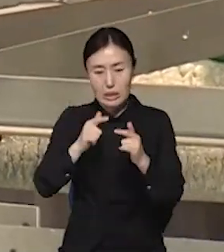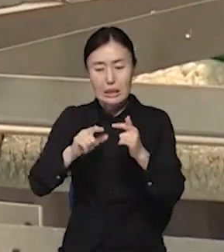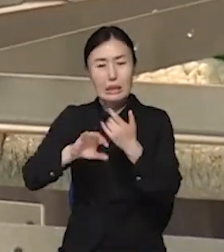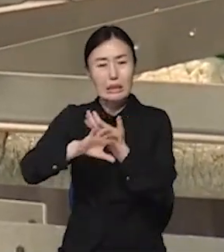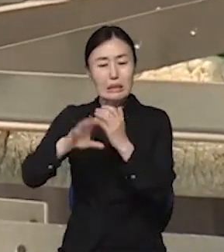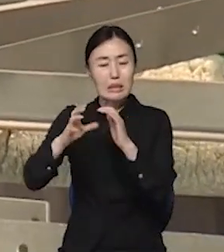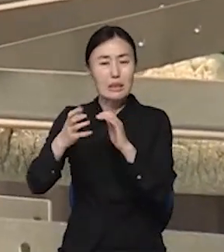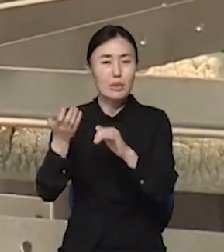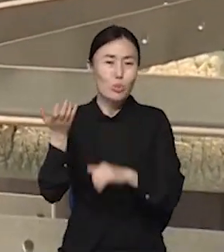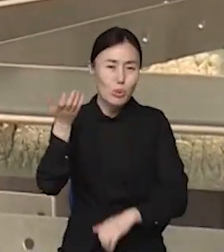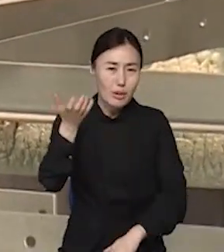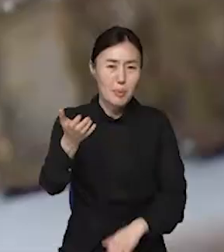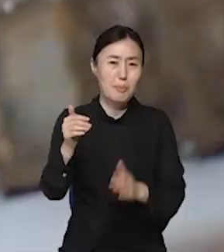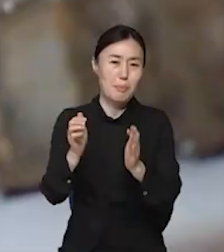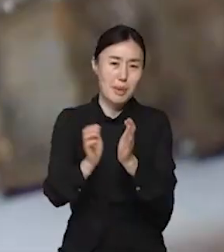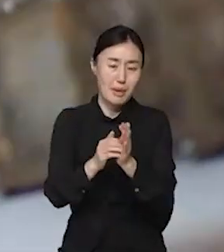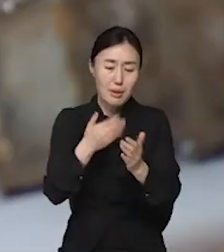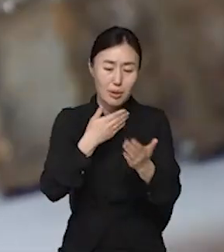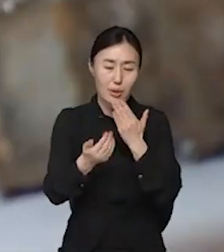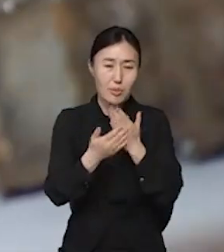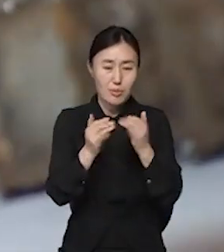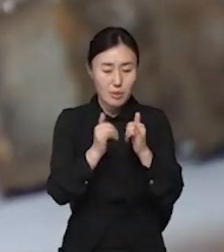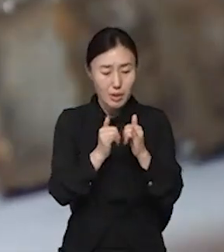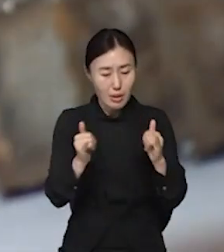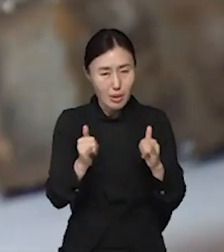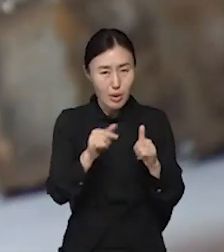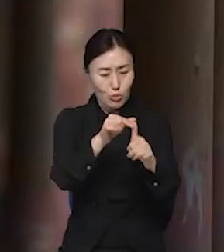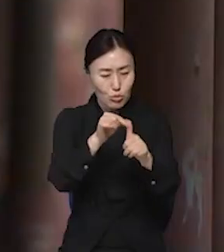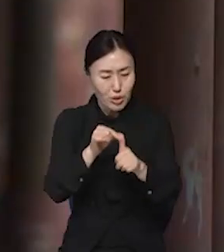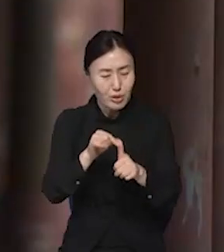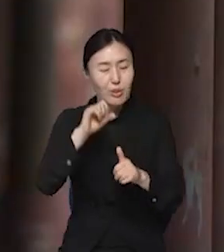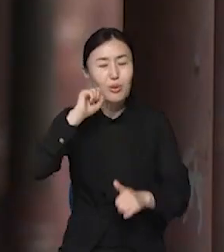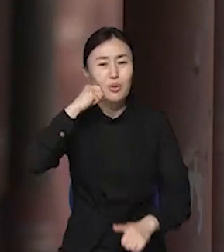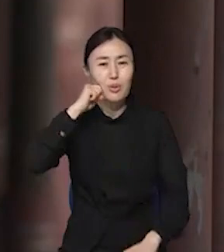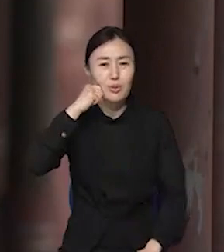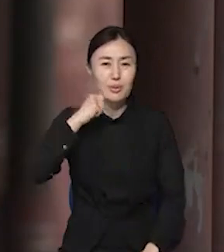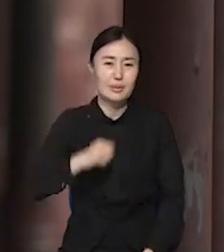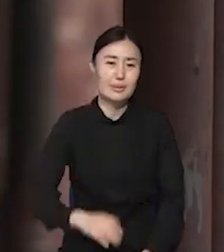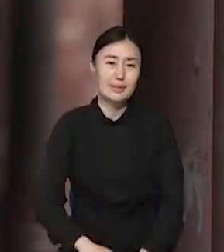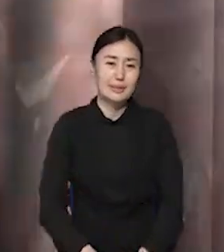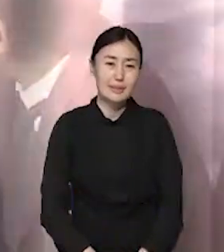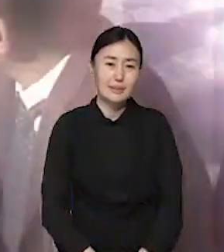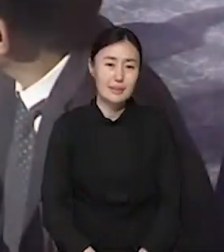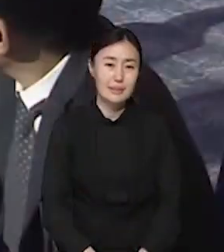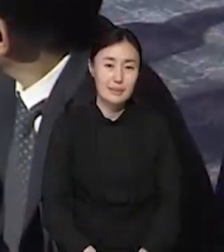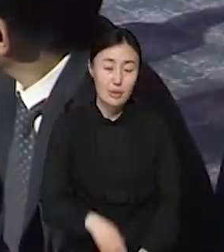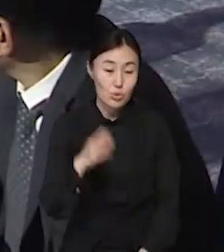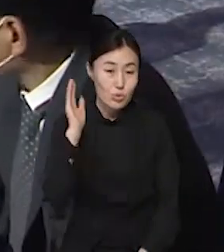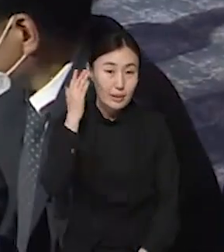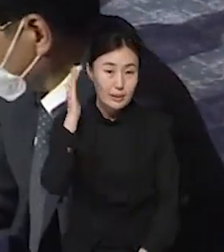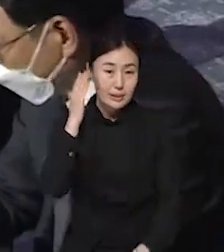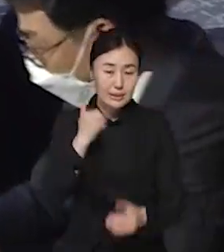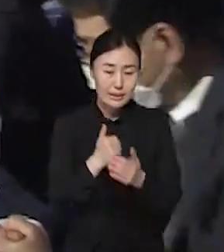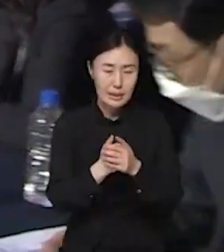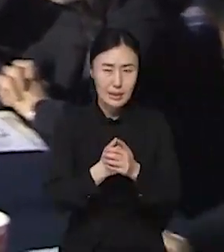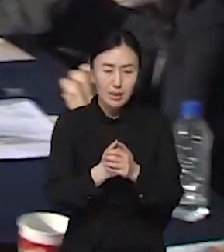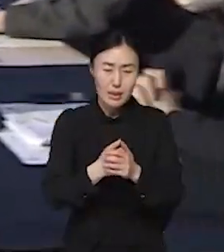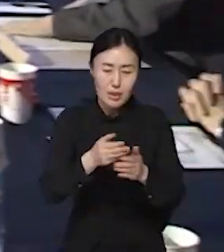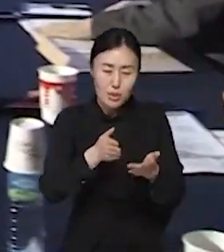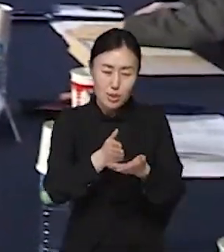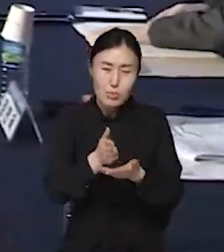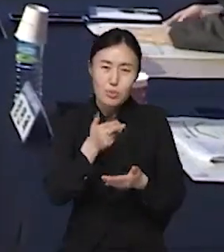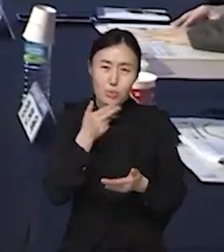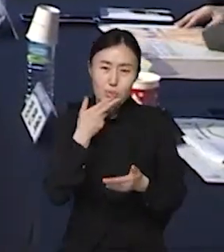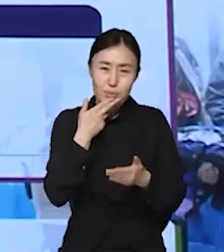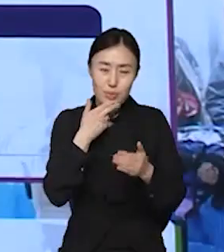본국으로 들어가버린 탓에 경험 있는 인력을 구할 길이 막막하기 때문입니다. 최근 비전문 외국인 근로자